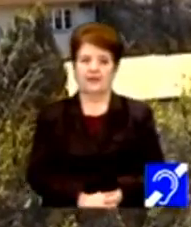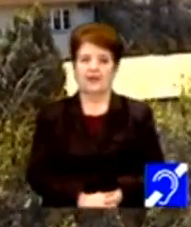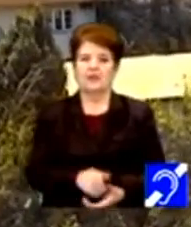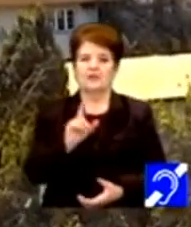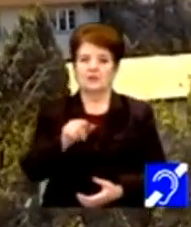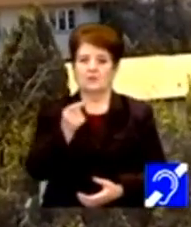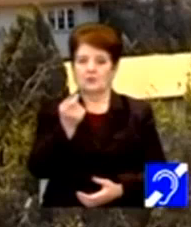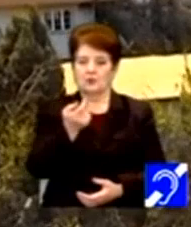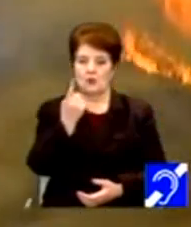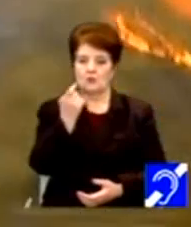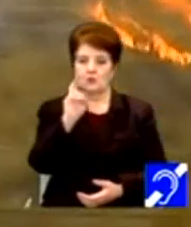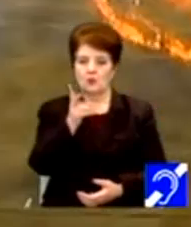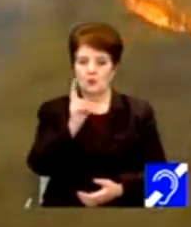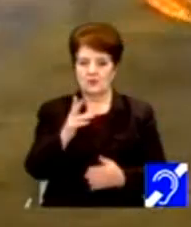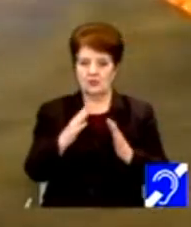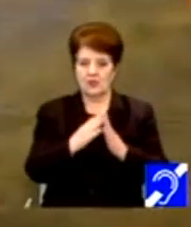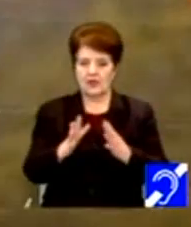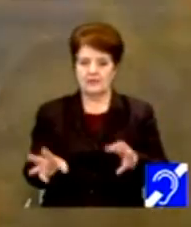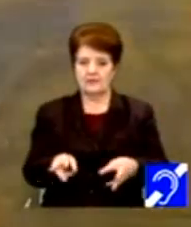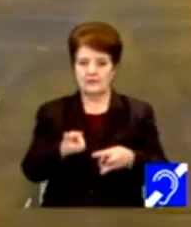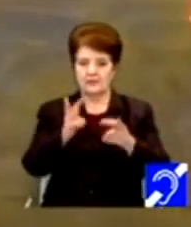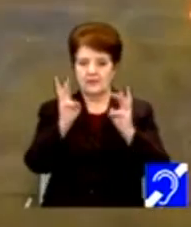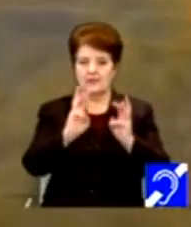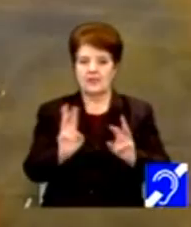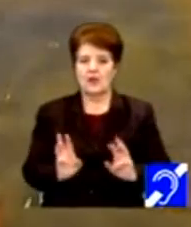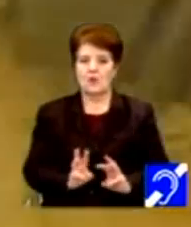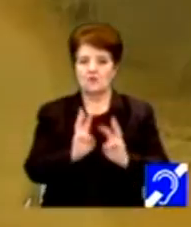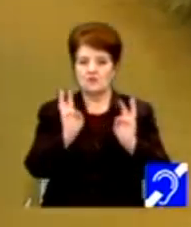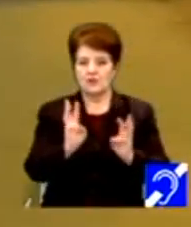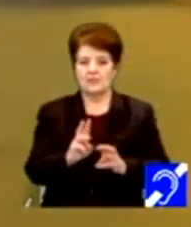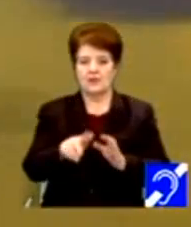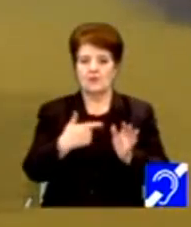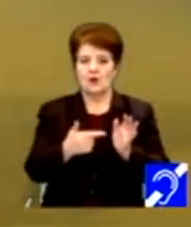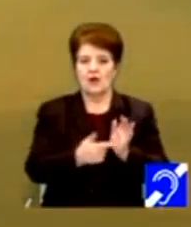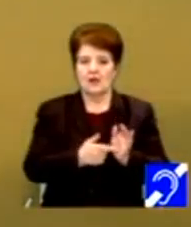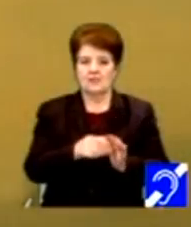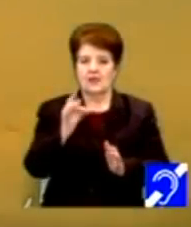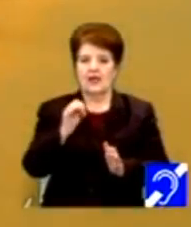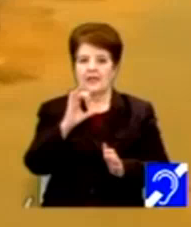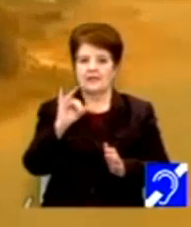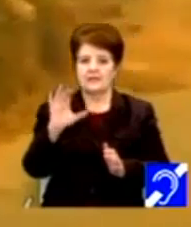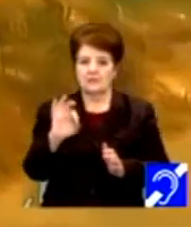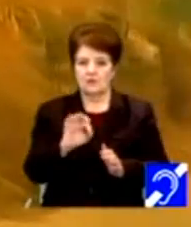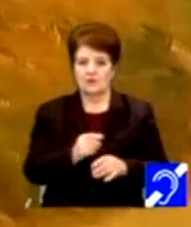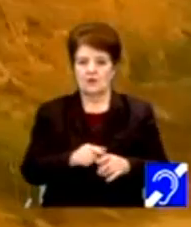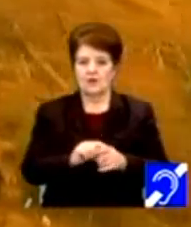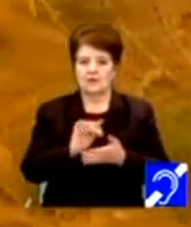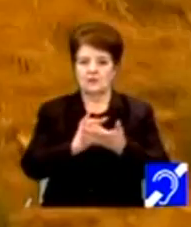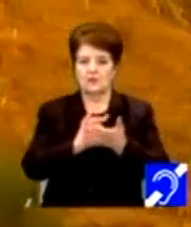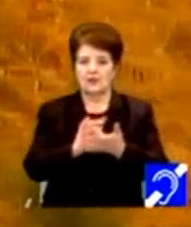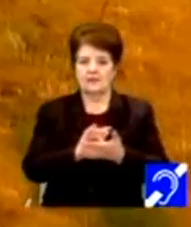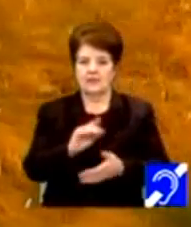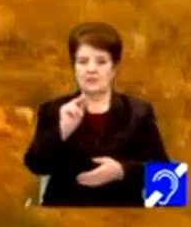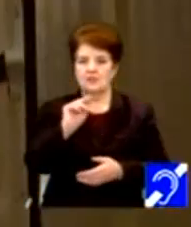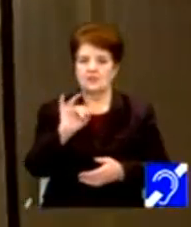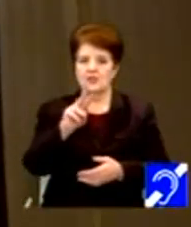Cel puțin 120 de case au fost distruse de un incendiu de vegetație în orașul Valparaiso, o importantă destinație turistică din